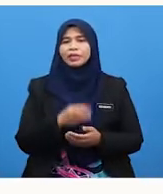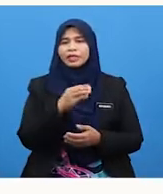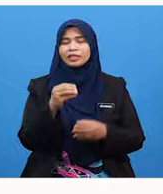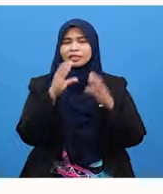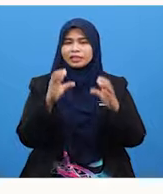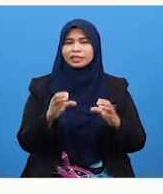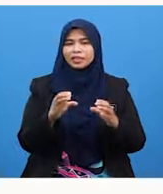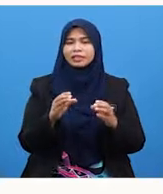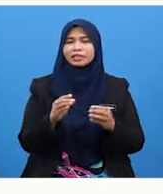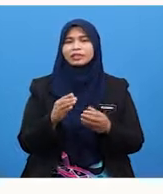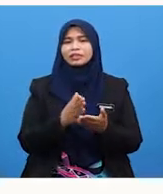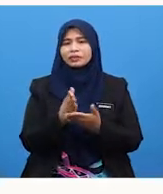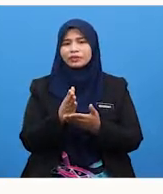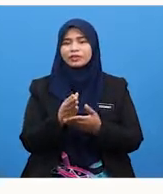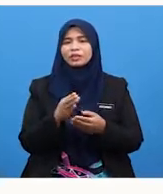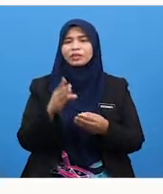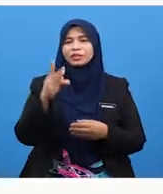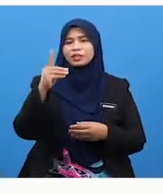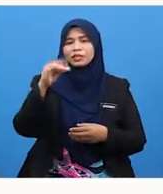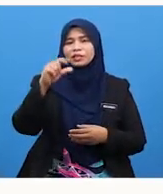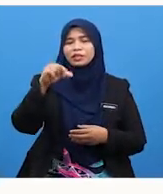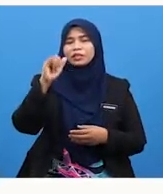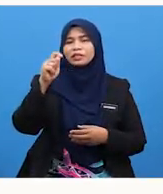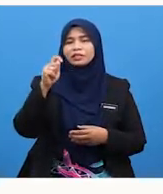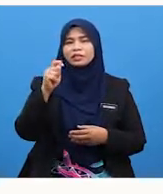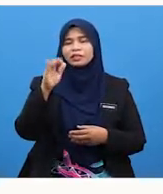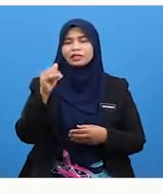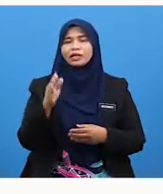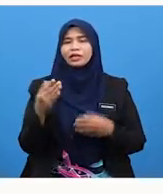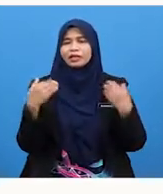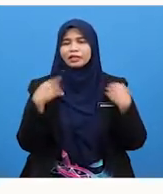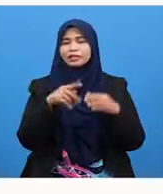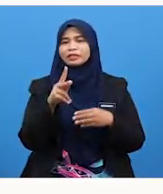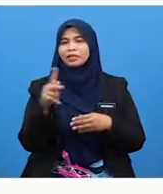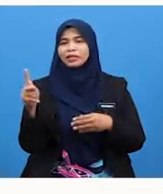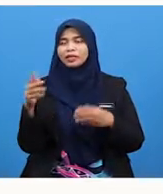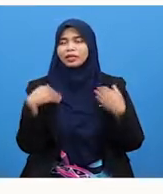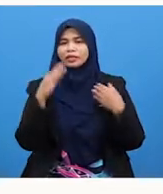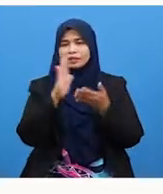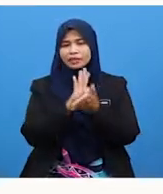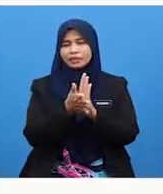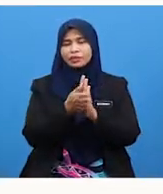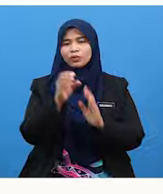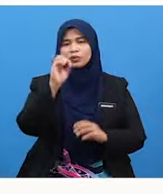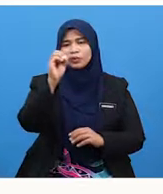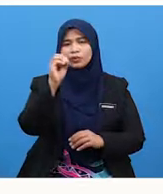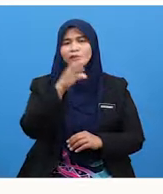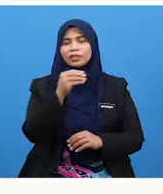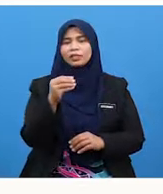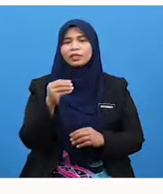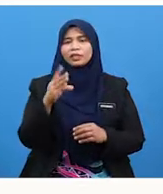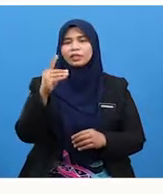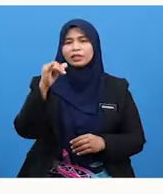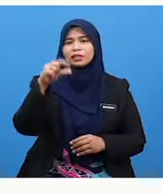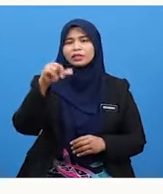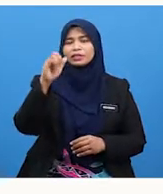secara automatiknya, digit-digit yang berada di sebelah kanan akan menjadi 0, manakala digit